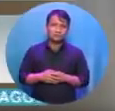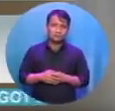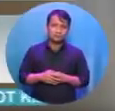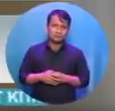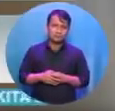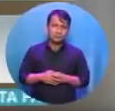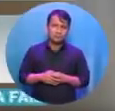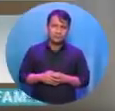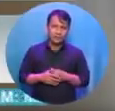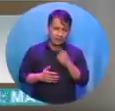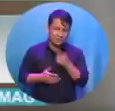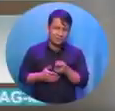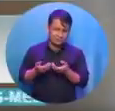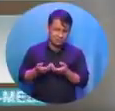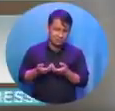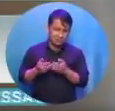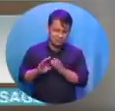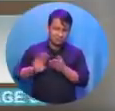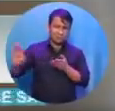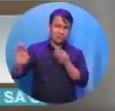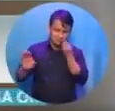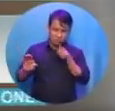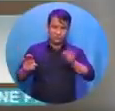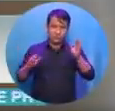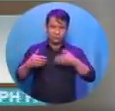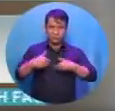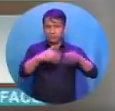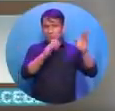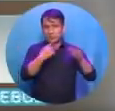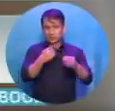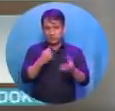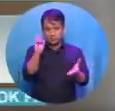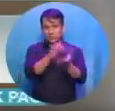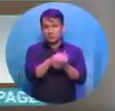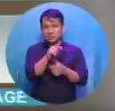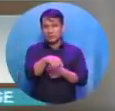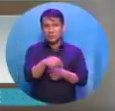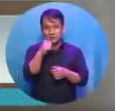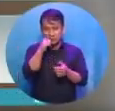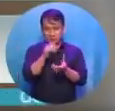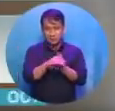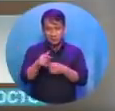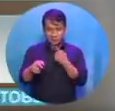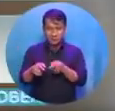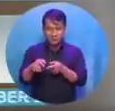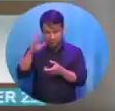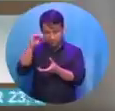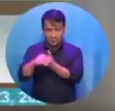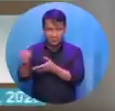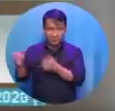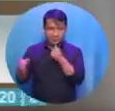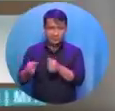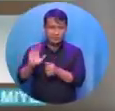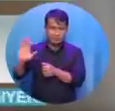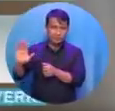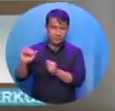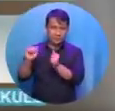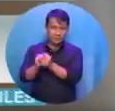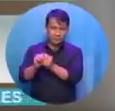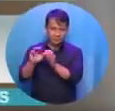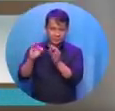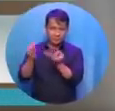sir, na pinagtataboyan siya na umuwi na po ako siya sa asawa niya at kawawa po ako yung pamilya niya.